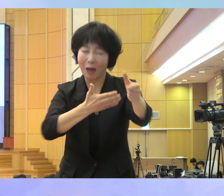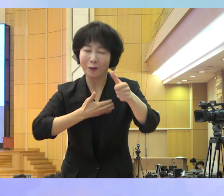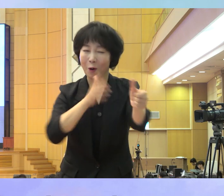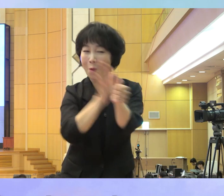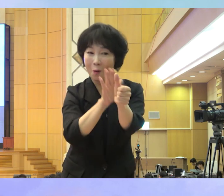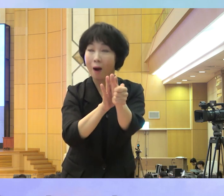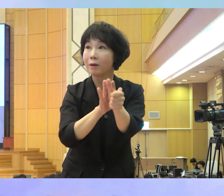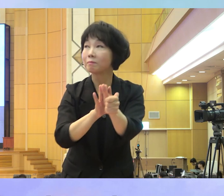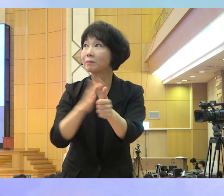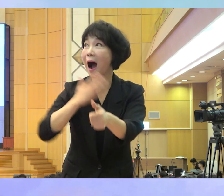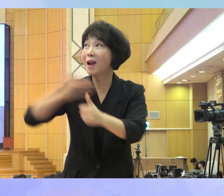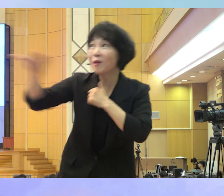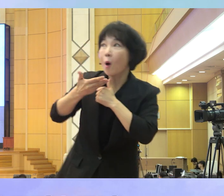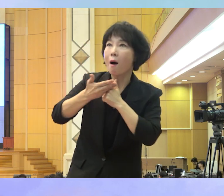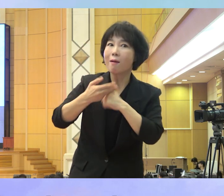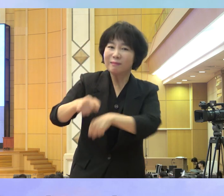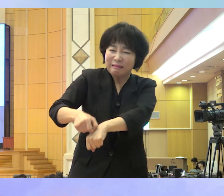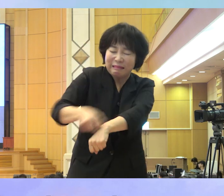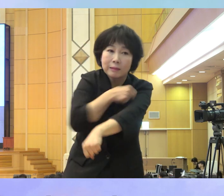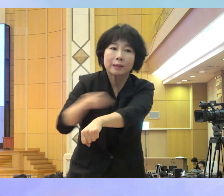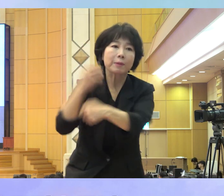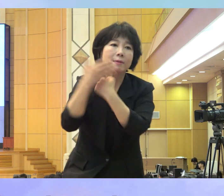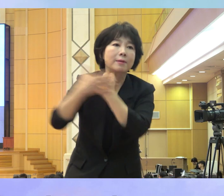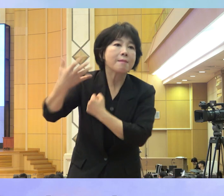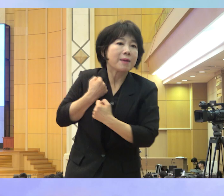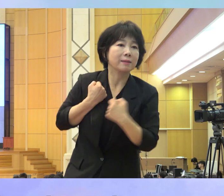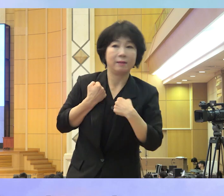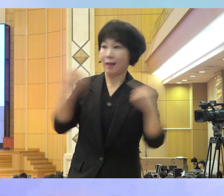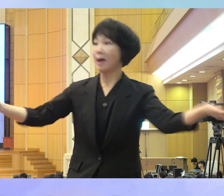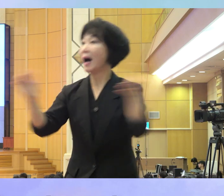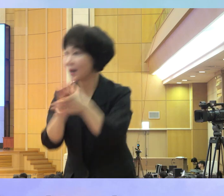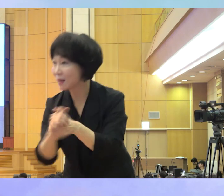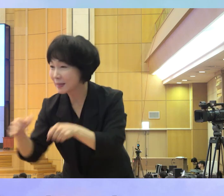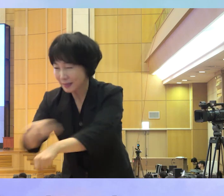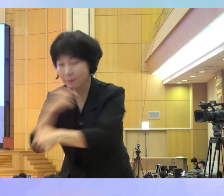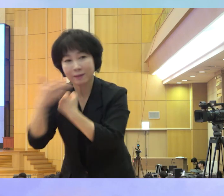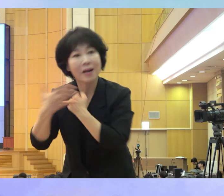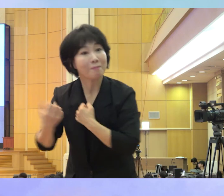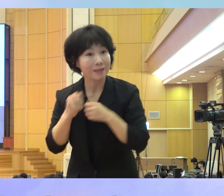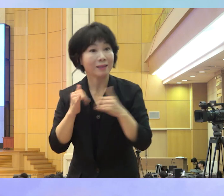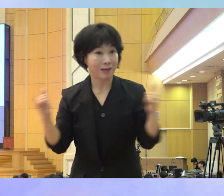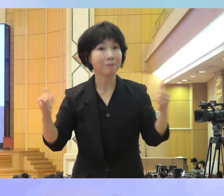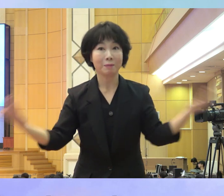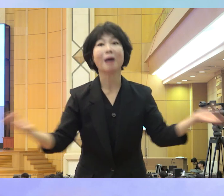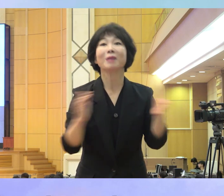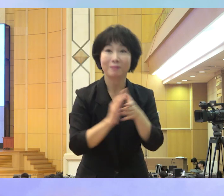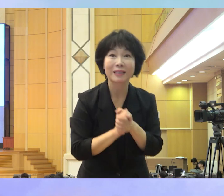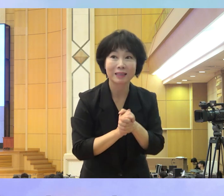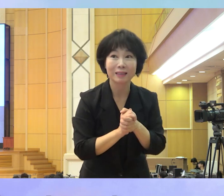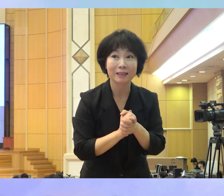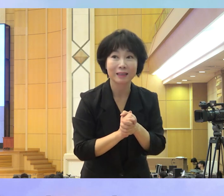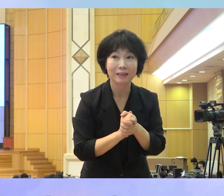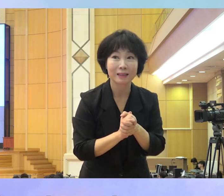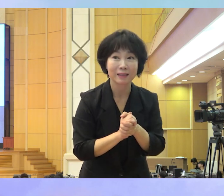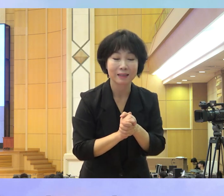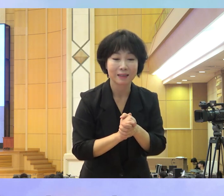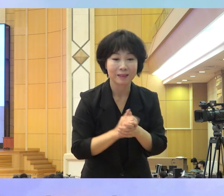하나님의 특별한 총애를 입은 사람이라고요. 할렐루야. 그렇잖아요.